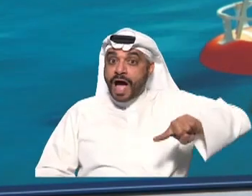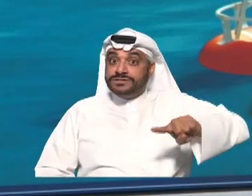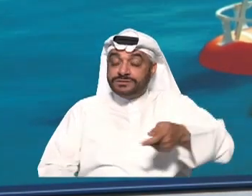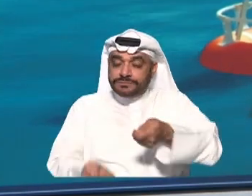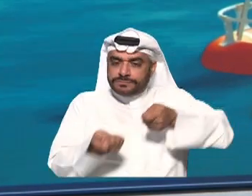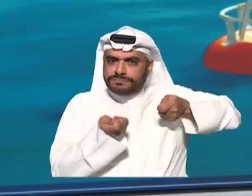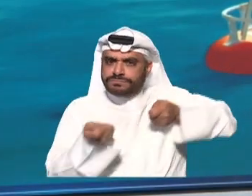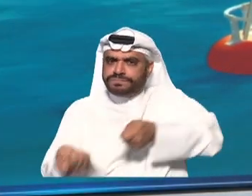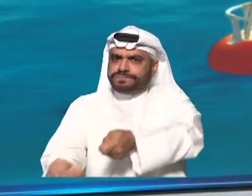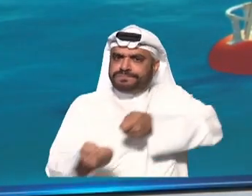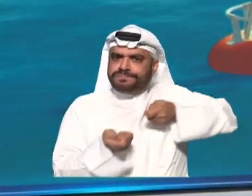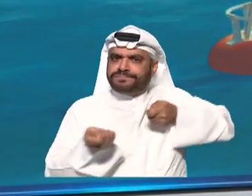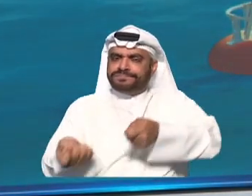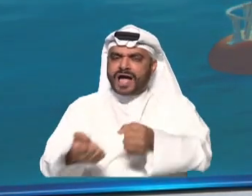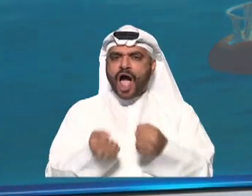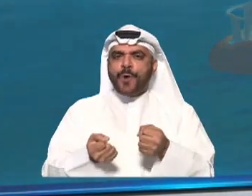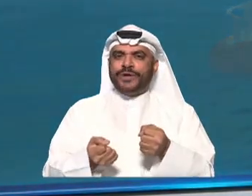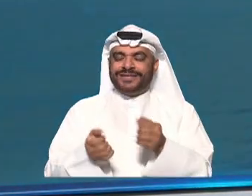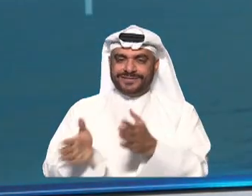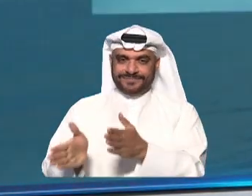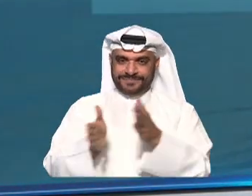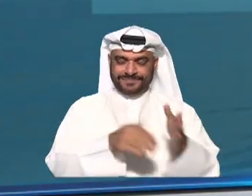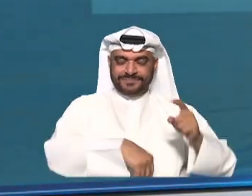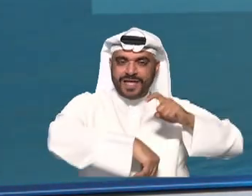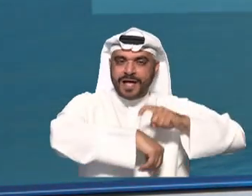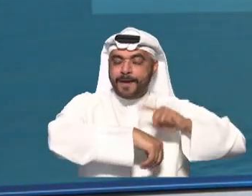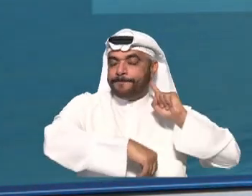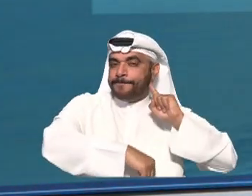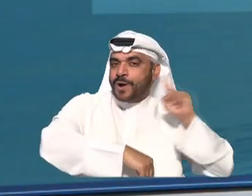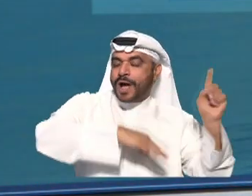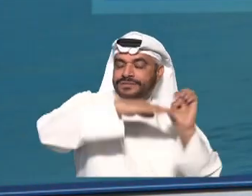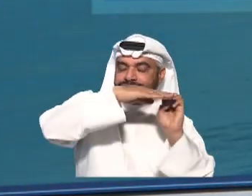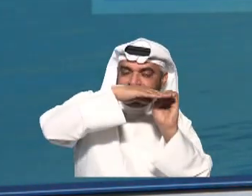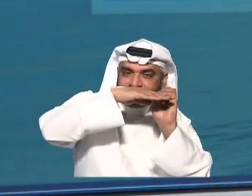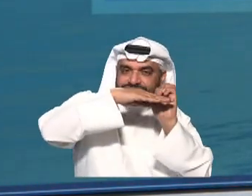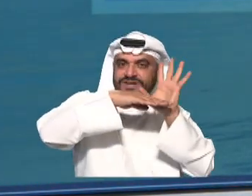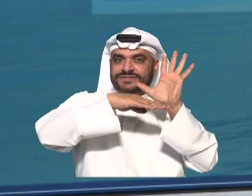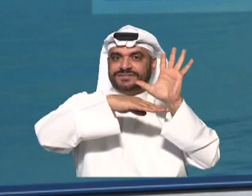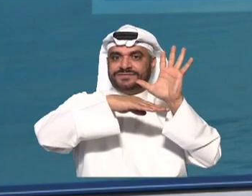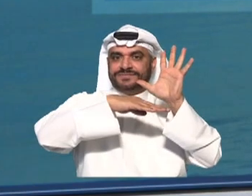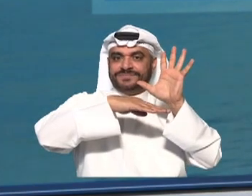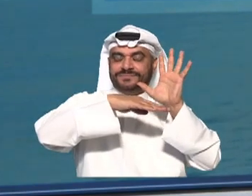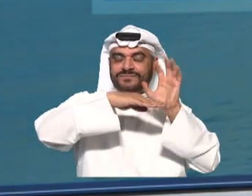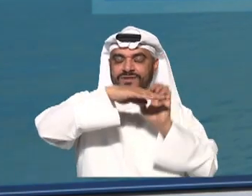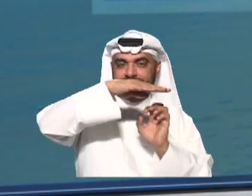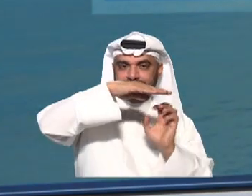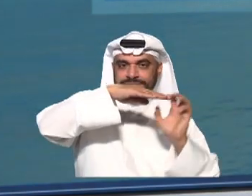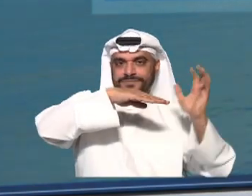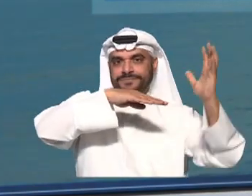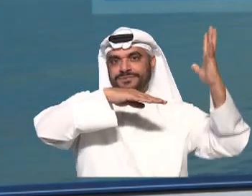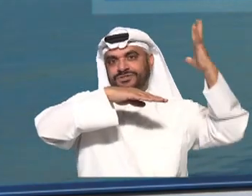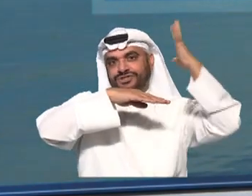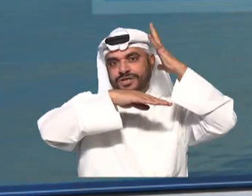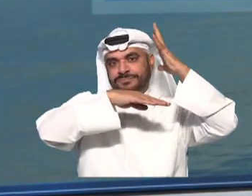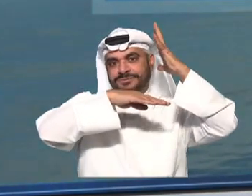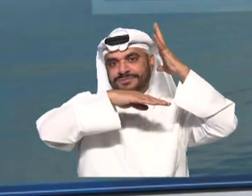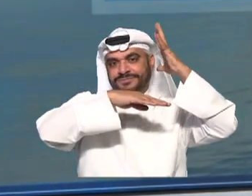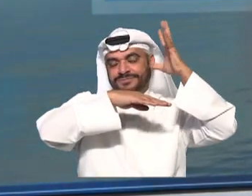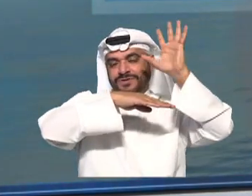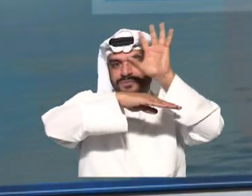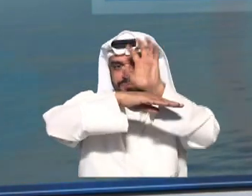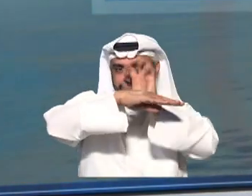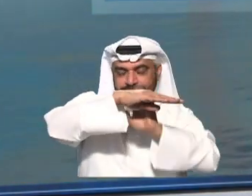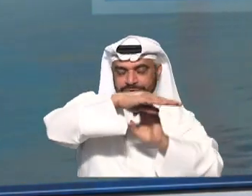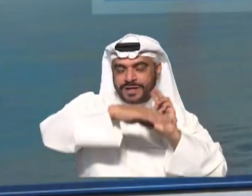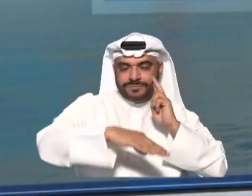الماي قوية. المواقيت بإذن الله حسب التوقيت المحلي لمدينة الكويت، موعد أذان الفير الساعة 3:27، شروق الشمس الساعة 5،